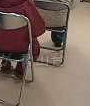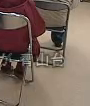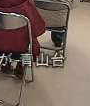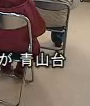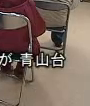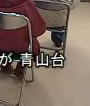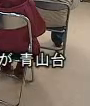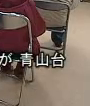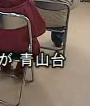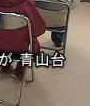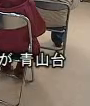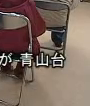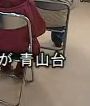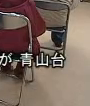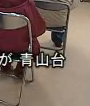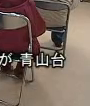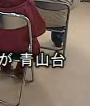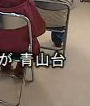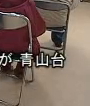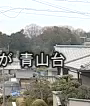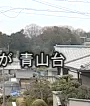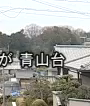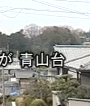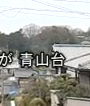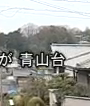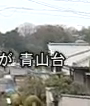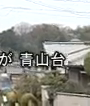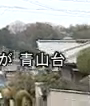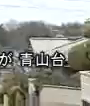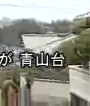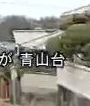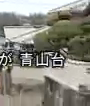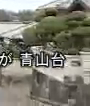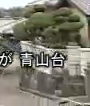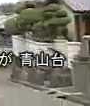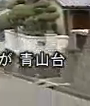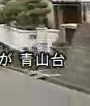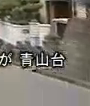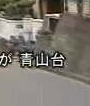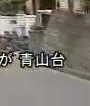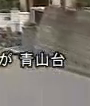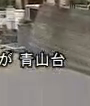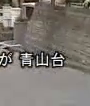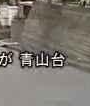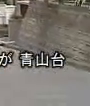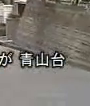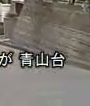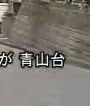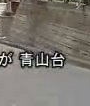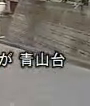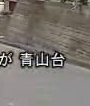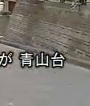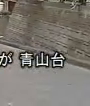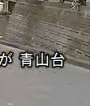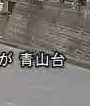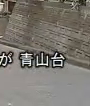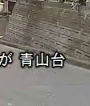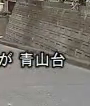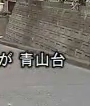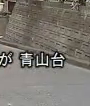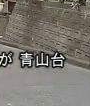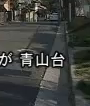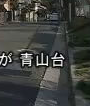ご承知のように青山台というところは昔の萩原村と有里